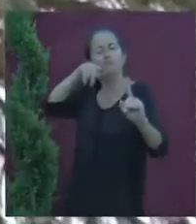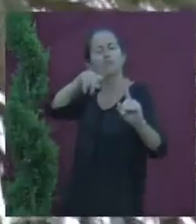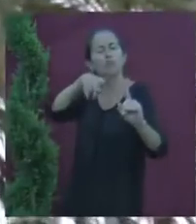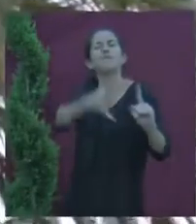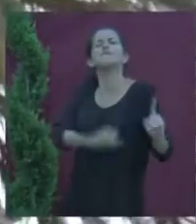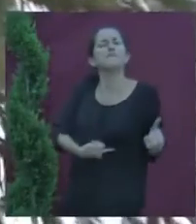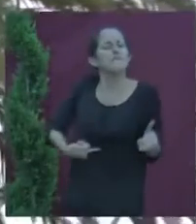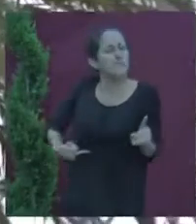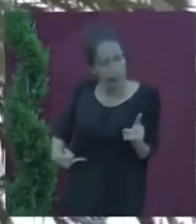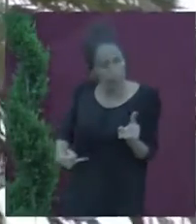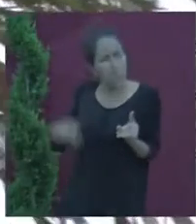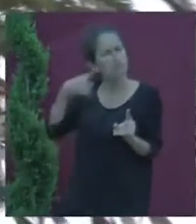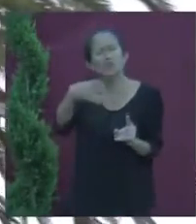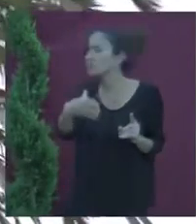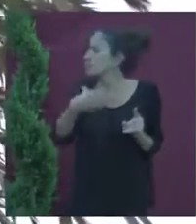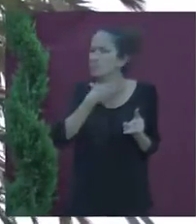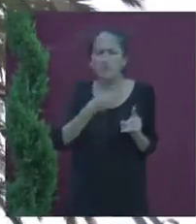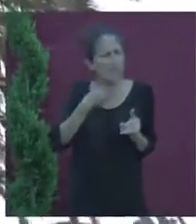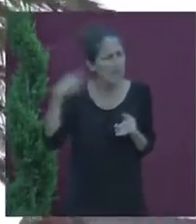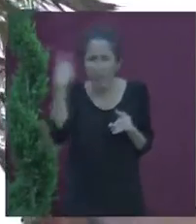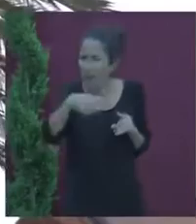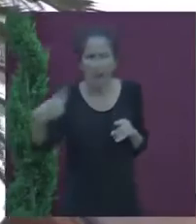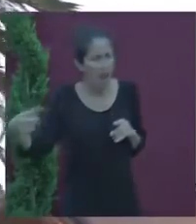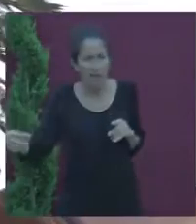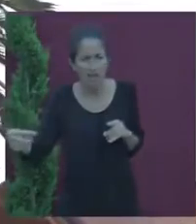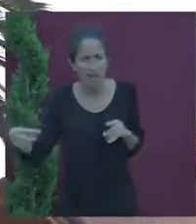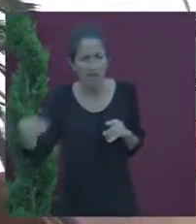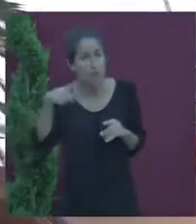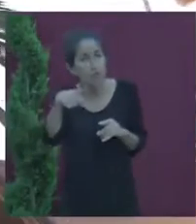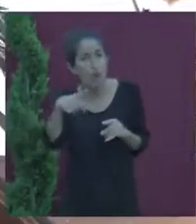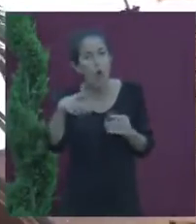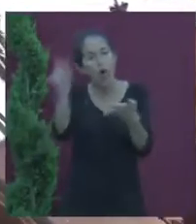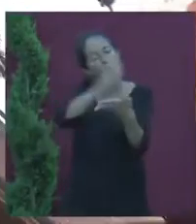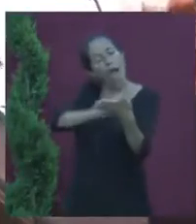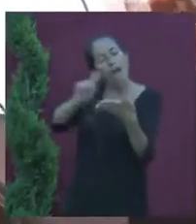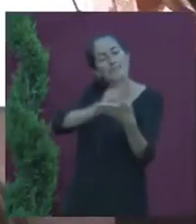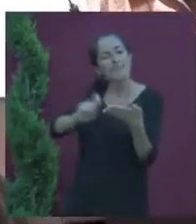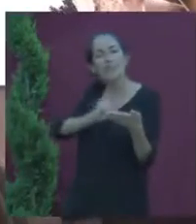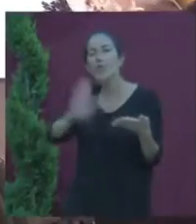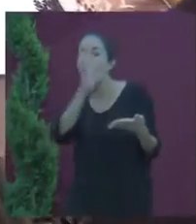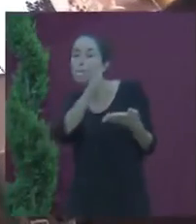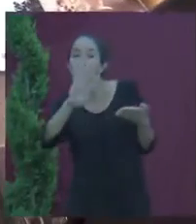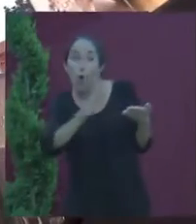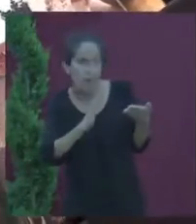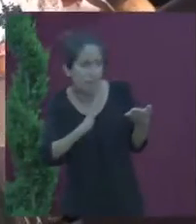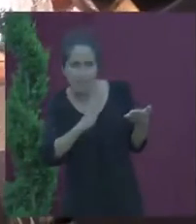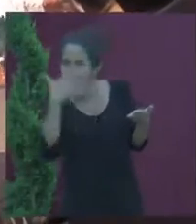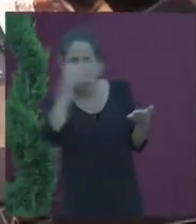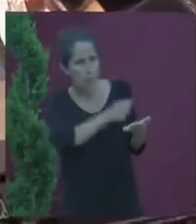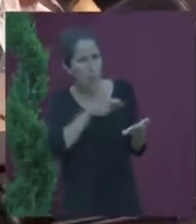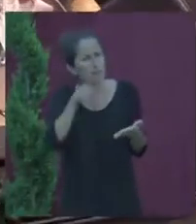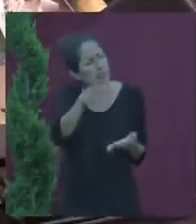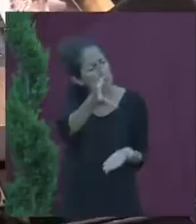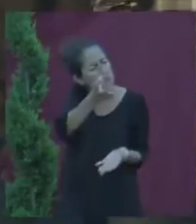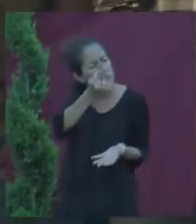fam, i tindràs set, no podràs escriure els poemes, i